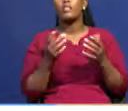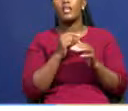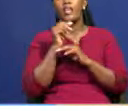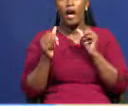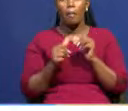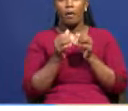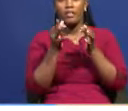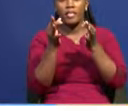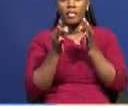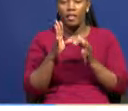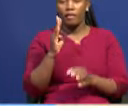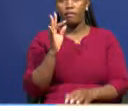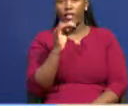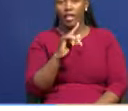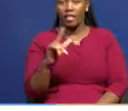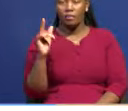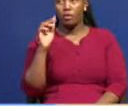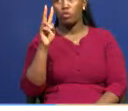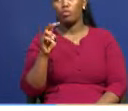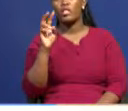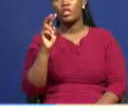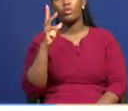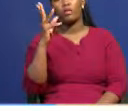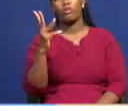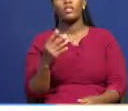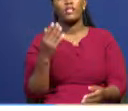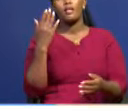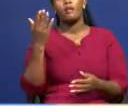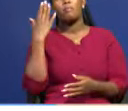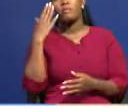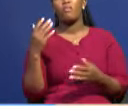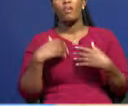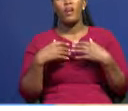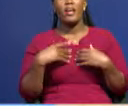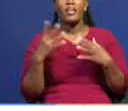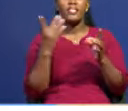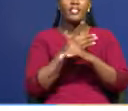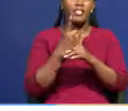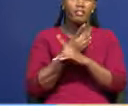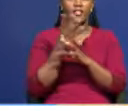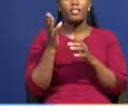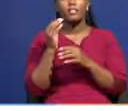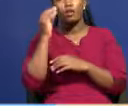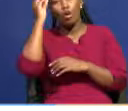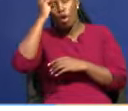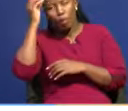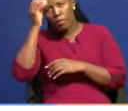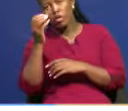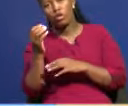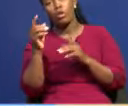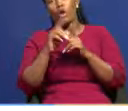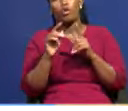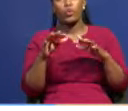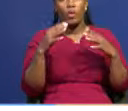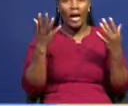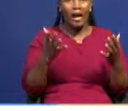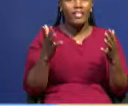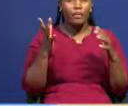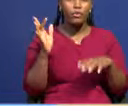bill 2024. We had taken a little bit of vox pops in terms of this particular bill and how it will impact not